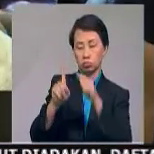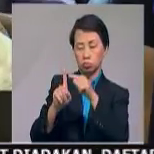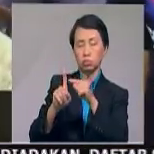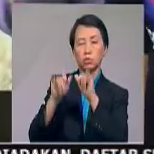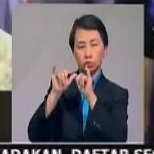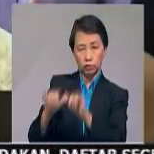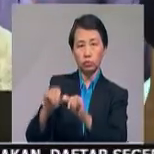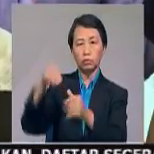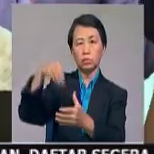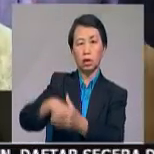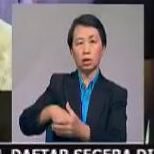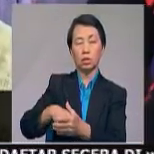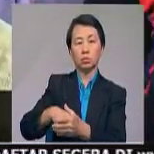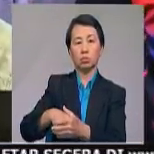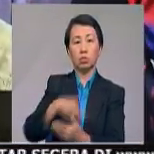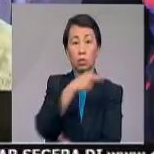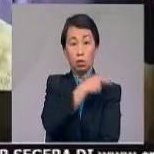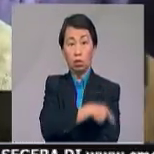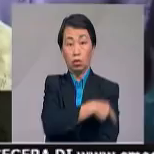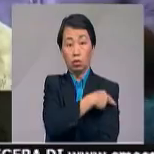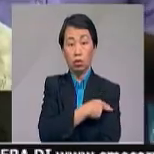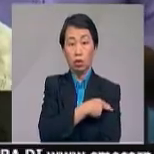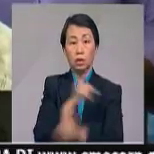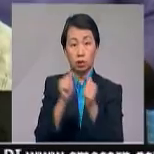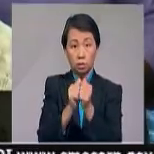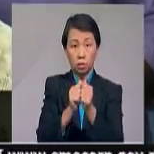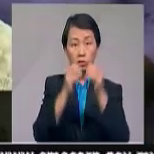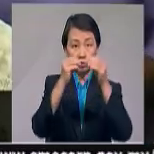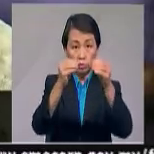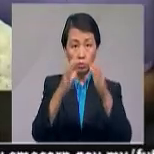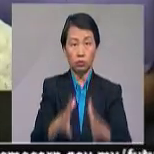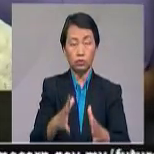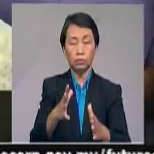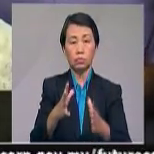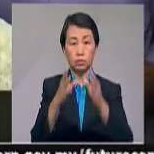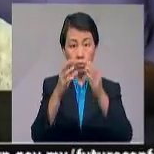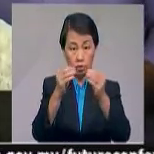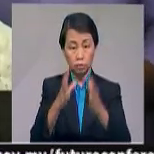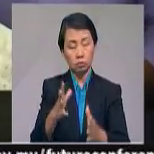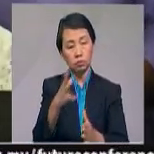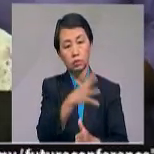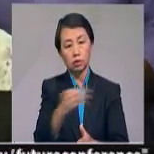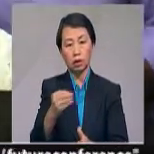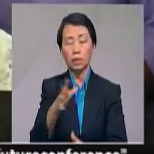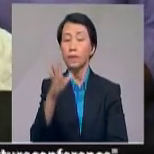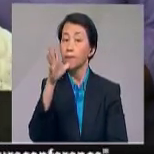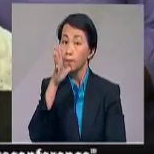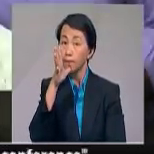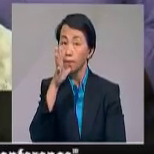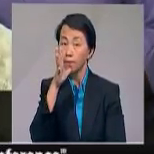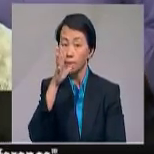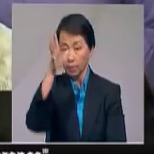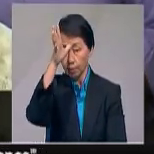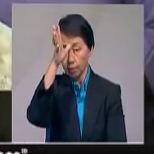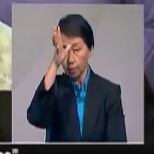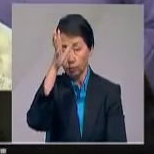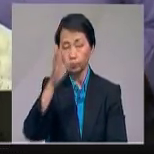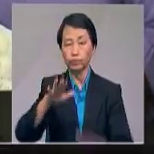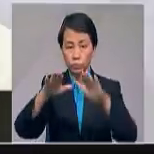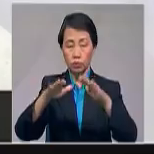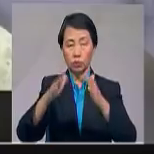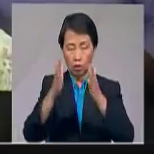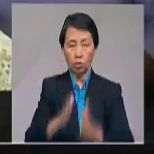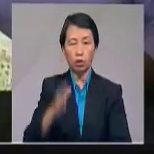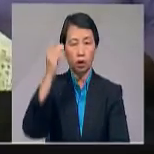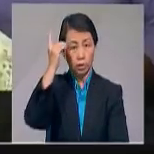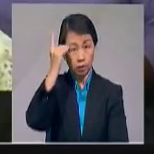yang masih berada kat wad adalah guru dan juga ada ibu dan bapa.